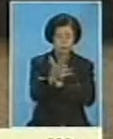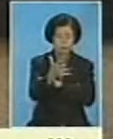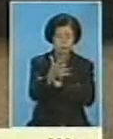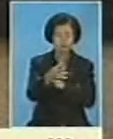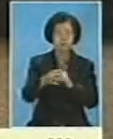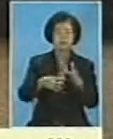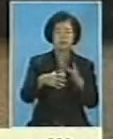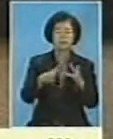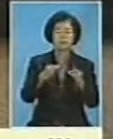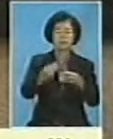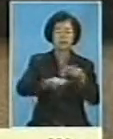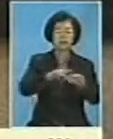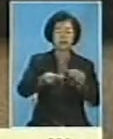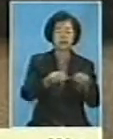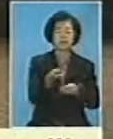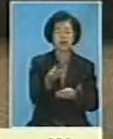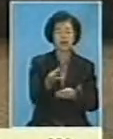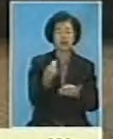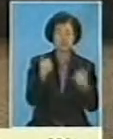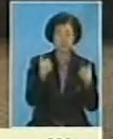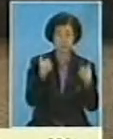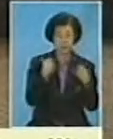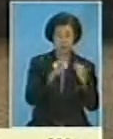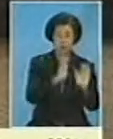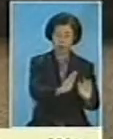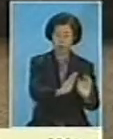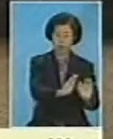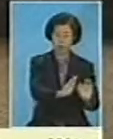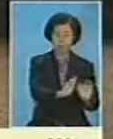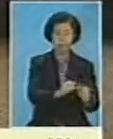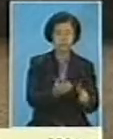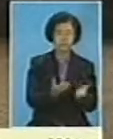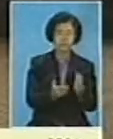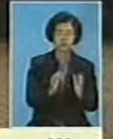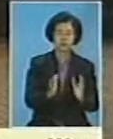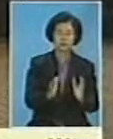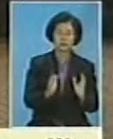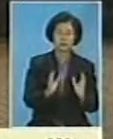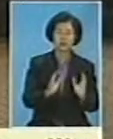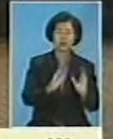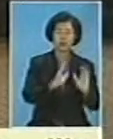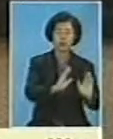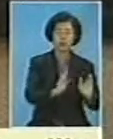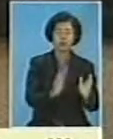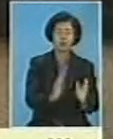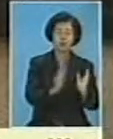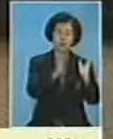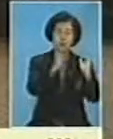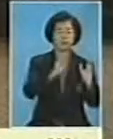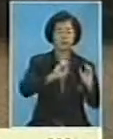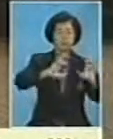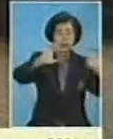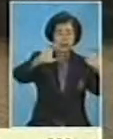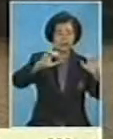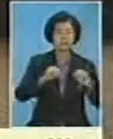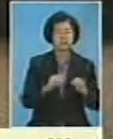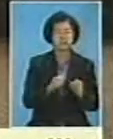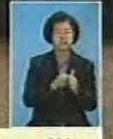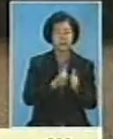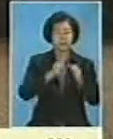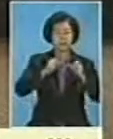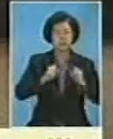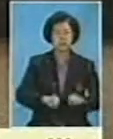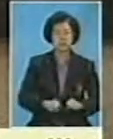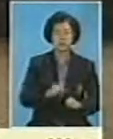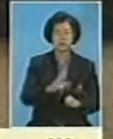ระบายข้าวที่มีอยู่ในสต็อกหรือโกดังกลางของรัฐบาลตามมติคณะกรร